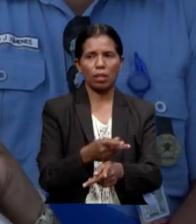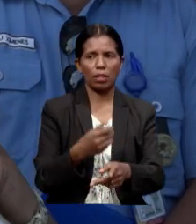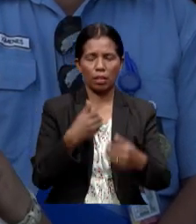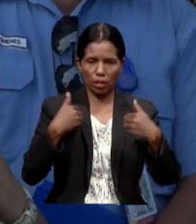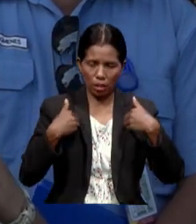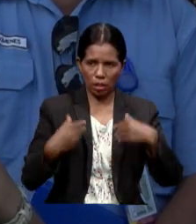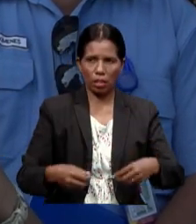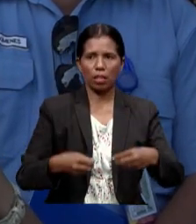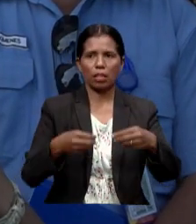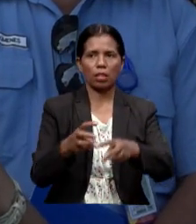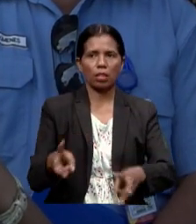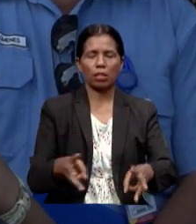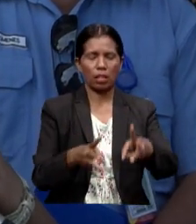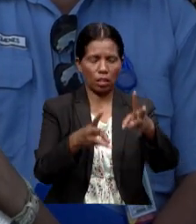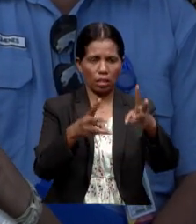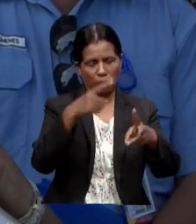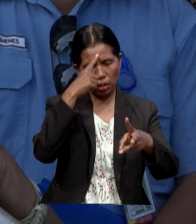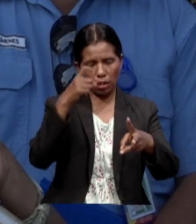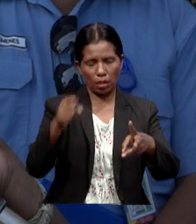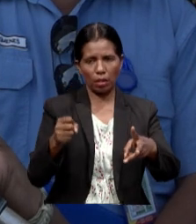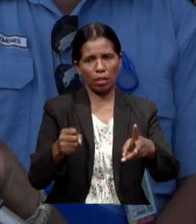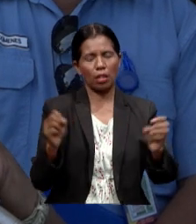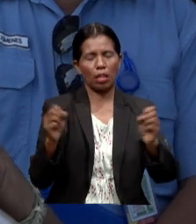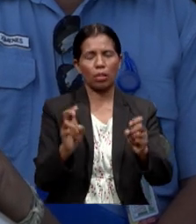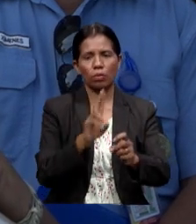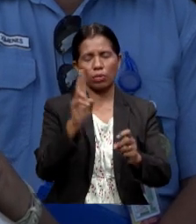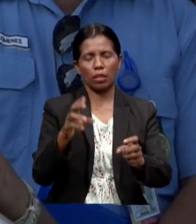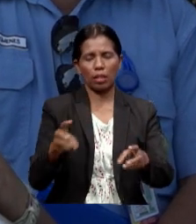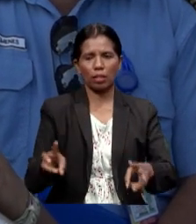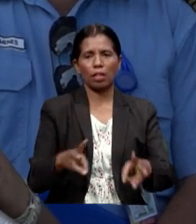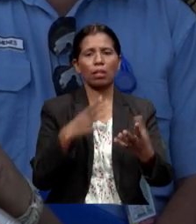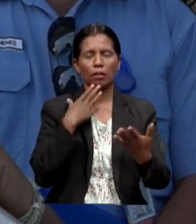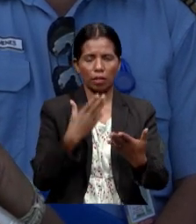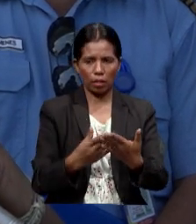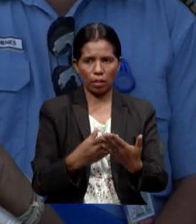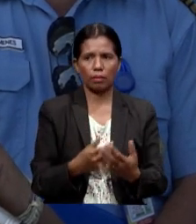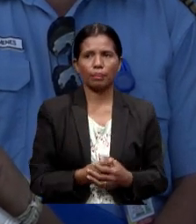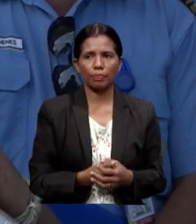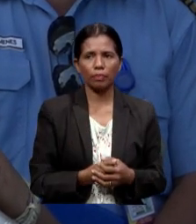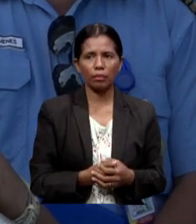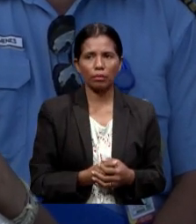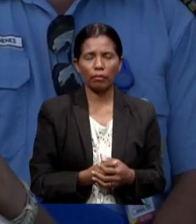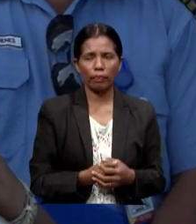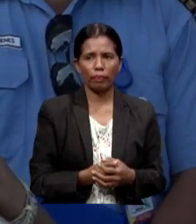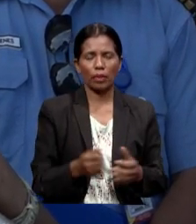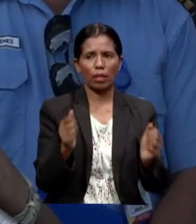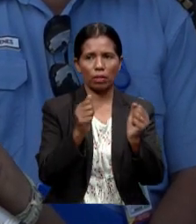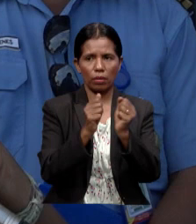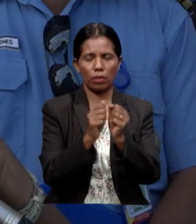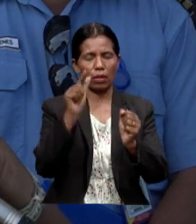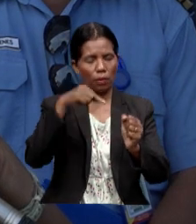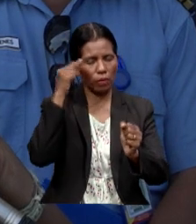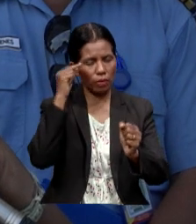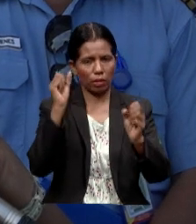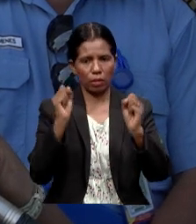retornu strara a tamba de ita lahalo jestaun dia. Entong e até o governo constitucional, a